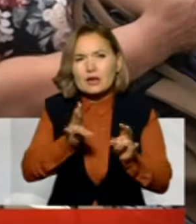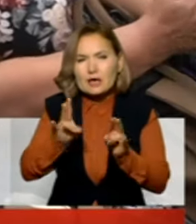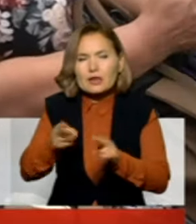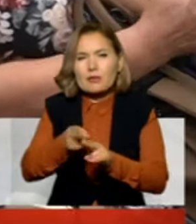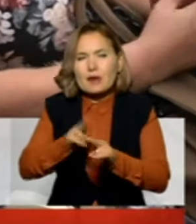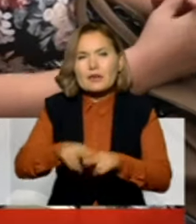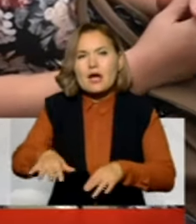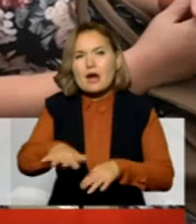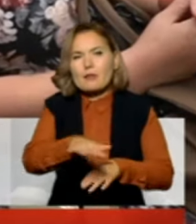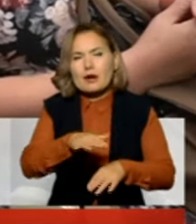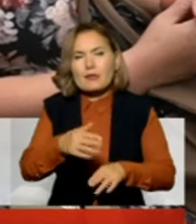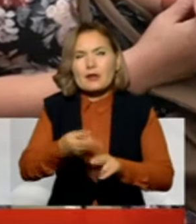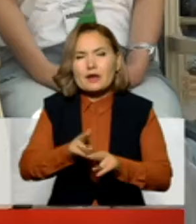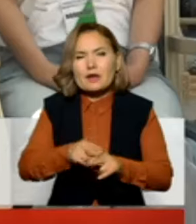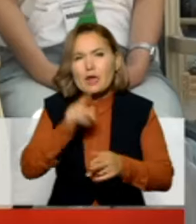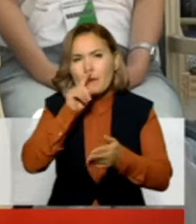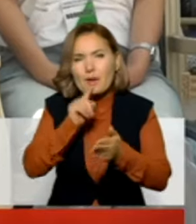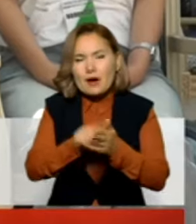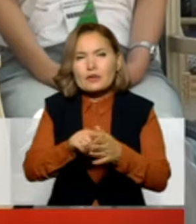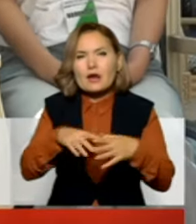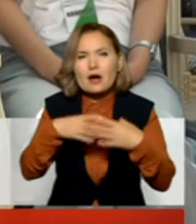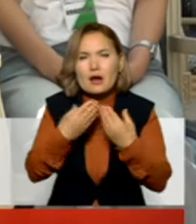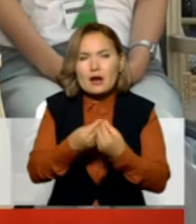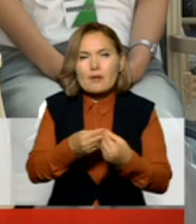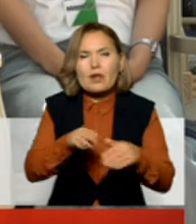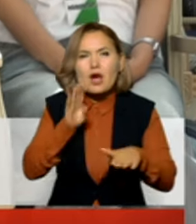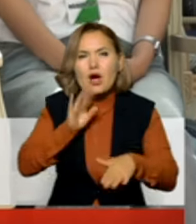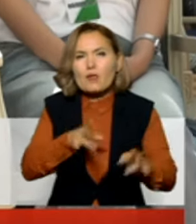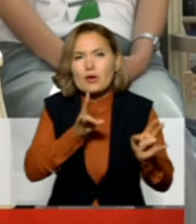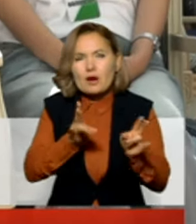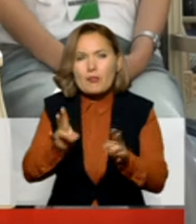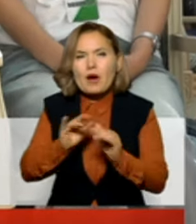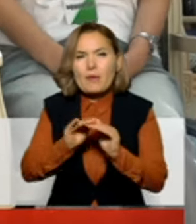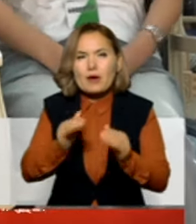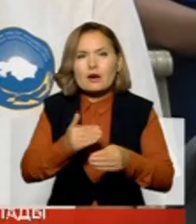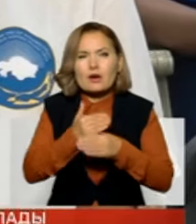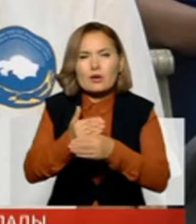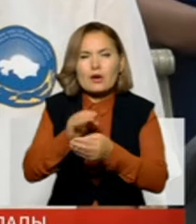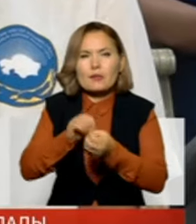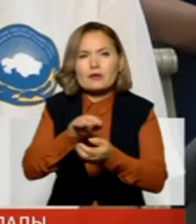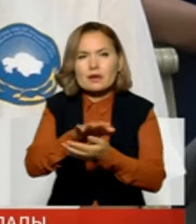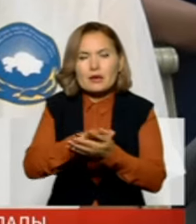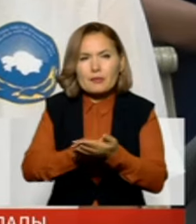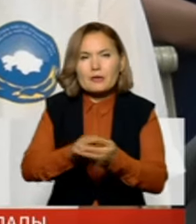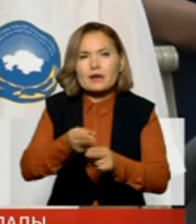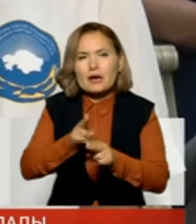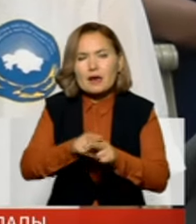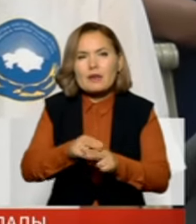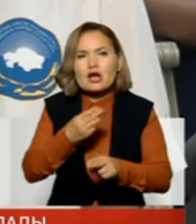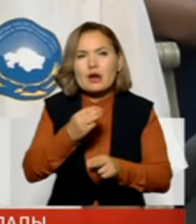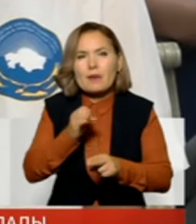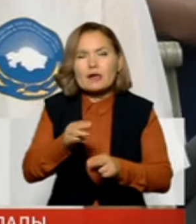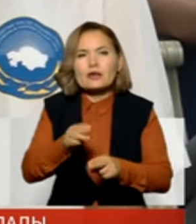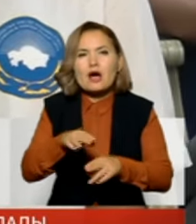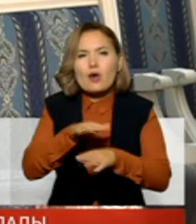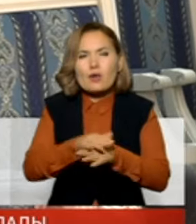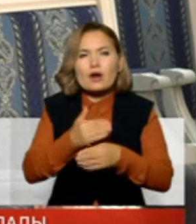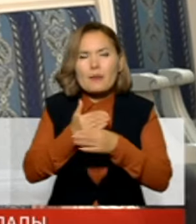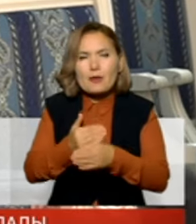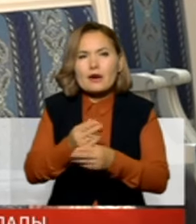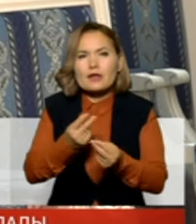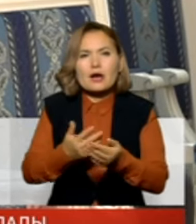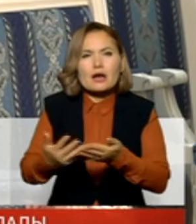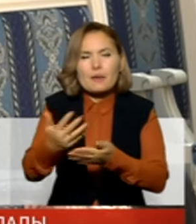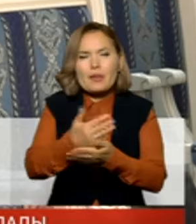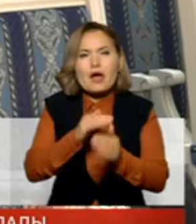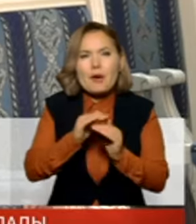зардап шеккен аймақтың бірі. Қиын жағдайға тап болған жандарды қолдау әлі күнге дейін жалғасып жатыр. Freedom Шапағат қоры осы мақсатта жиналған